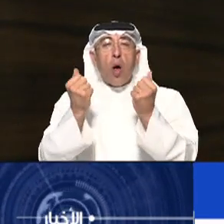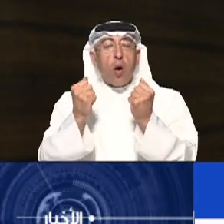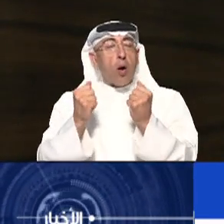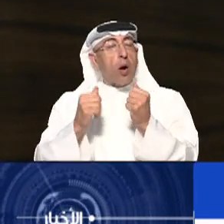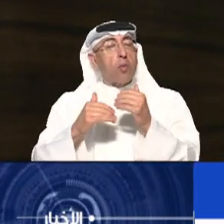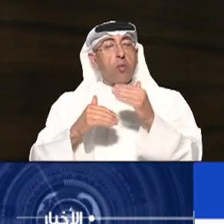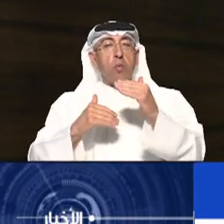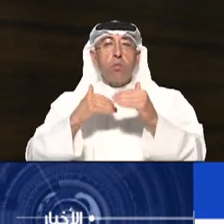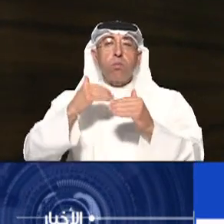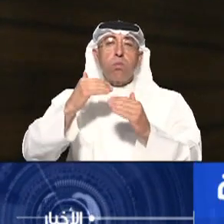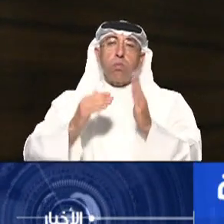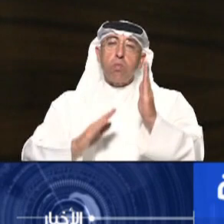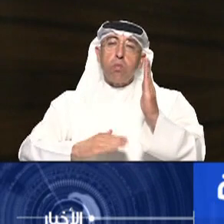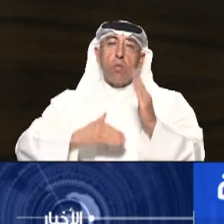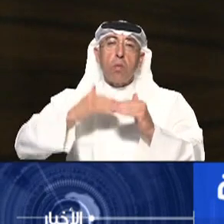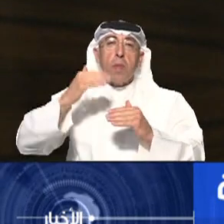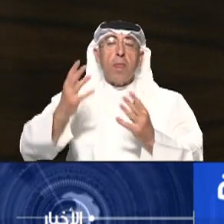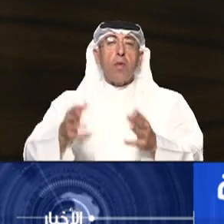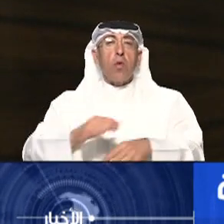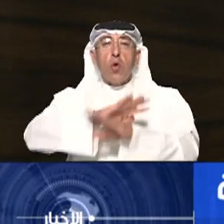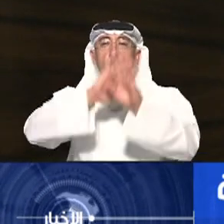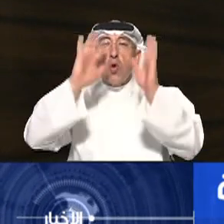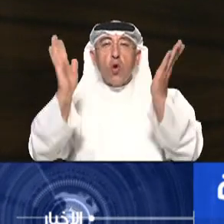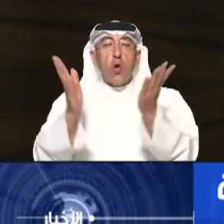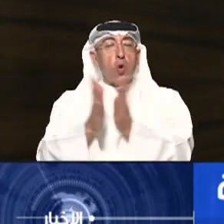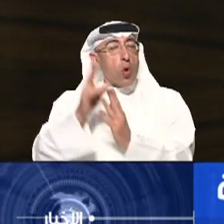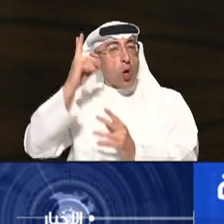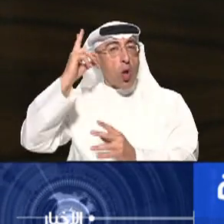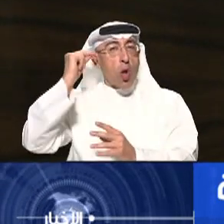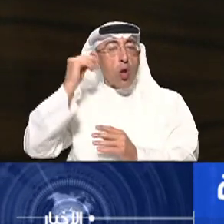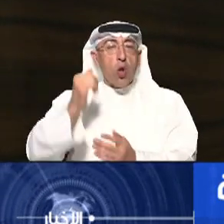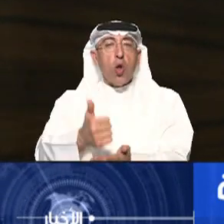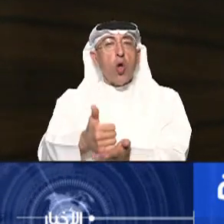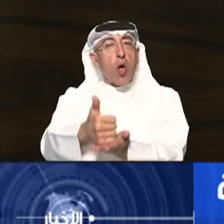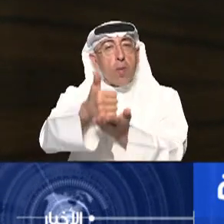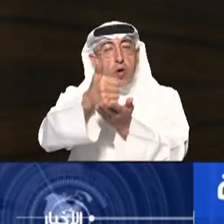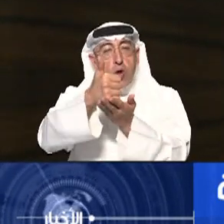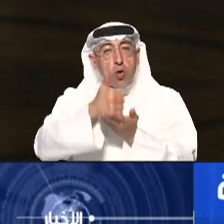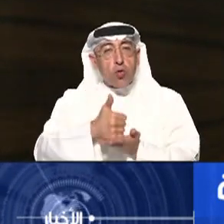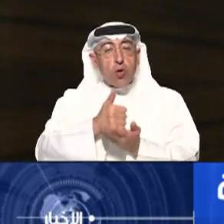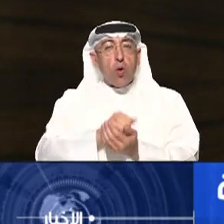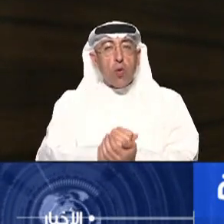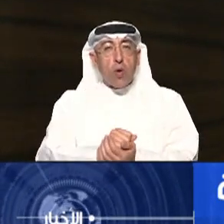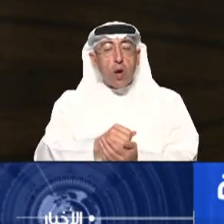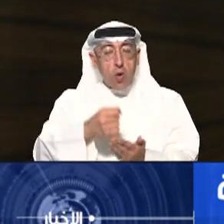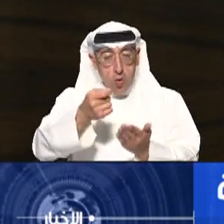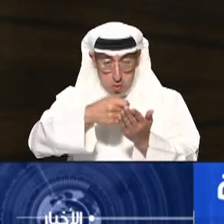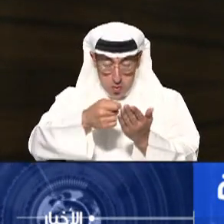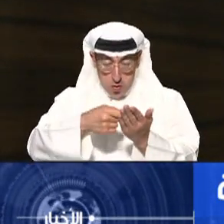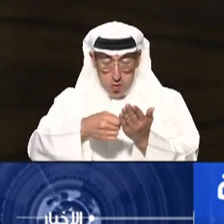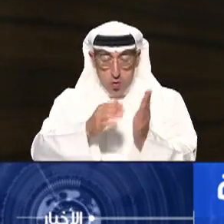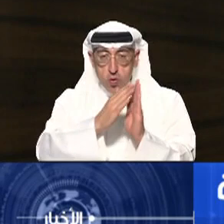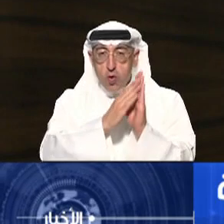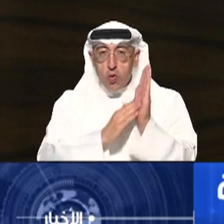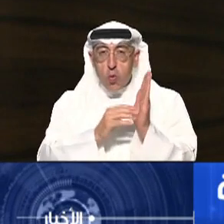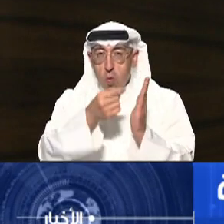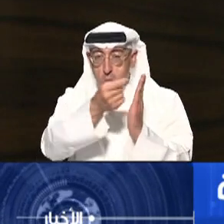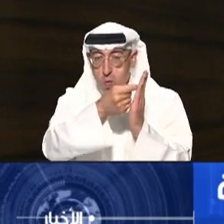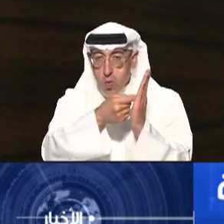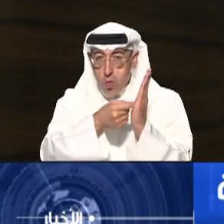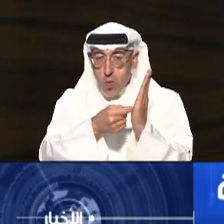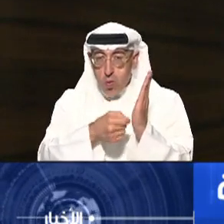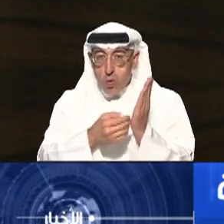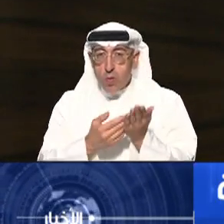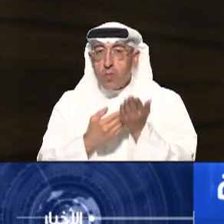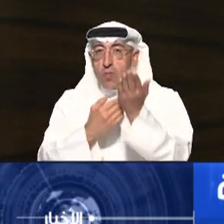الحمد، الكل قاعد يسجل اسمه وبياناته بالاشتراك مع أختي